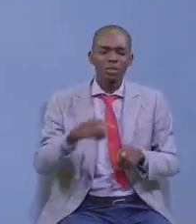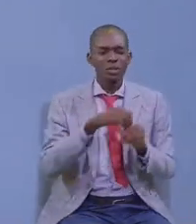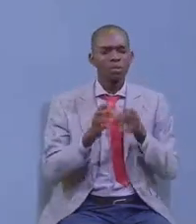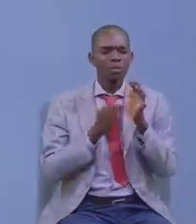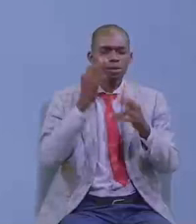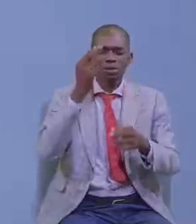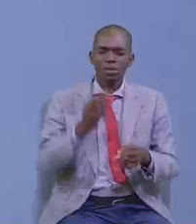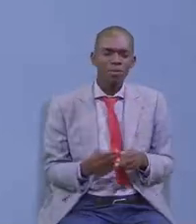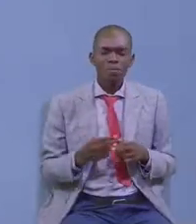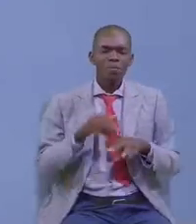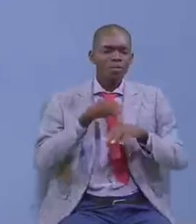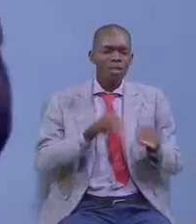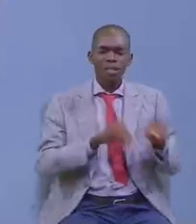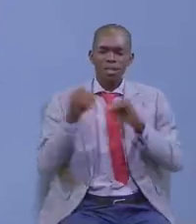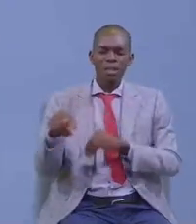affranchis-les